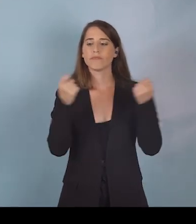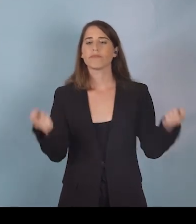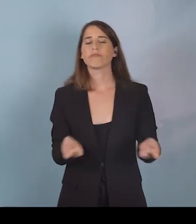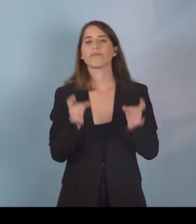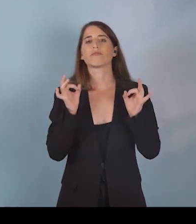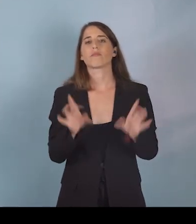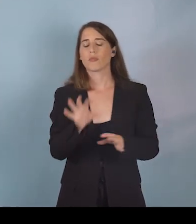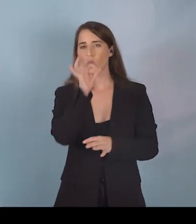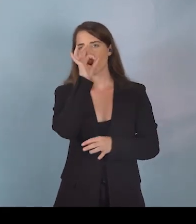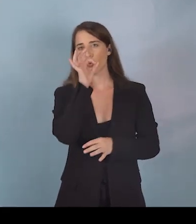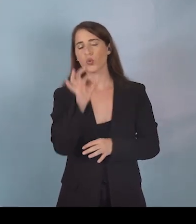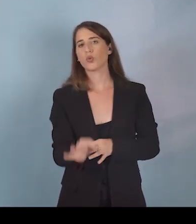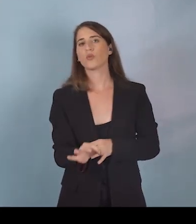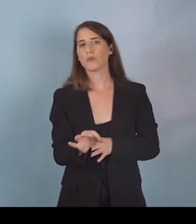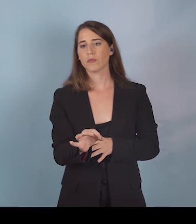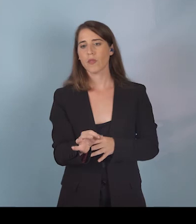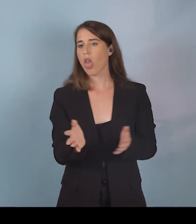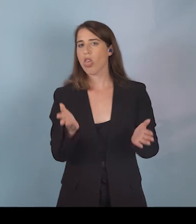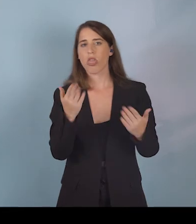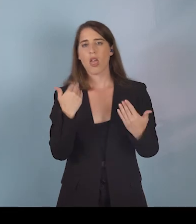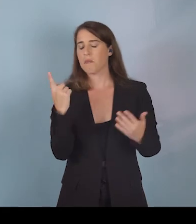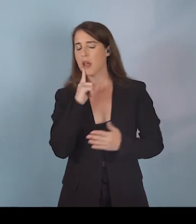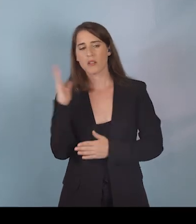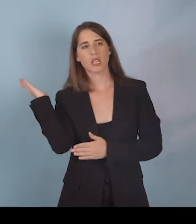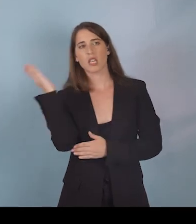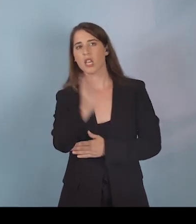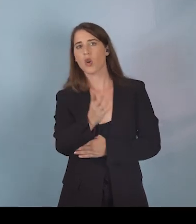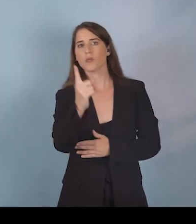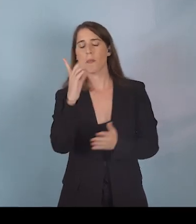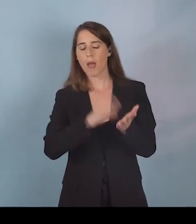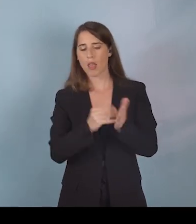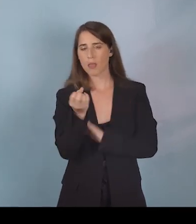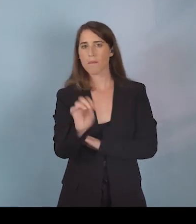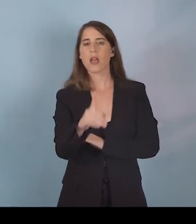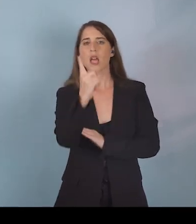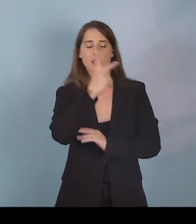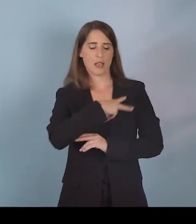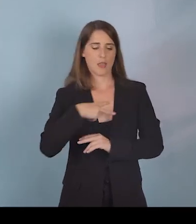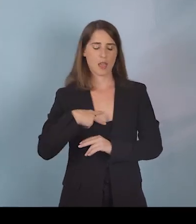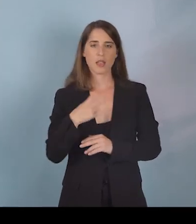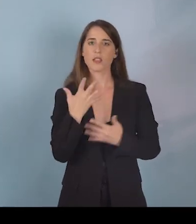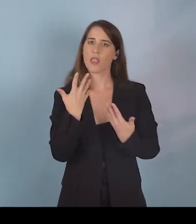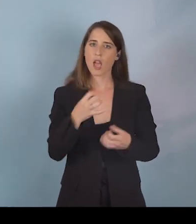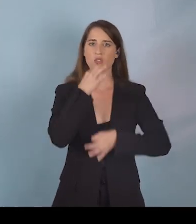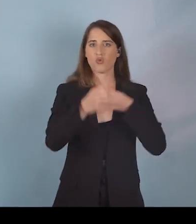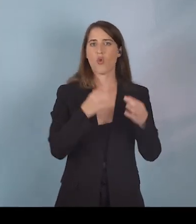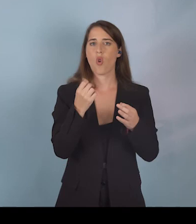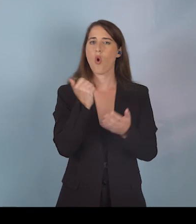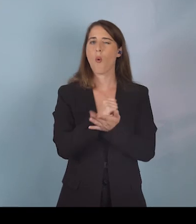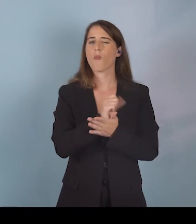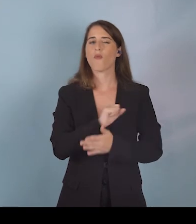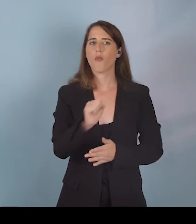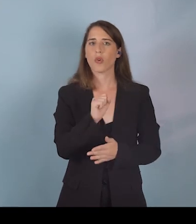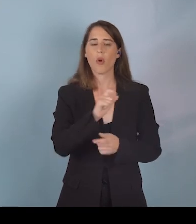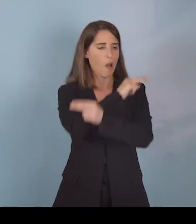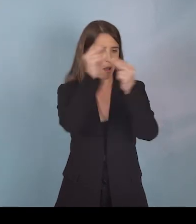γίνεται. Στην πράξη, δεν γίνεται. Στην πράξη, δεν υπάρχουν κυρώσεις, δεν υπάρχει. Ένας